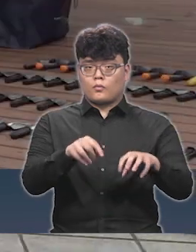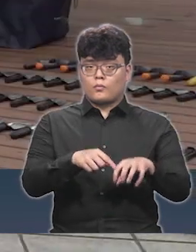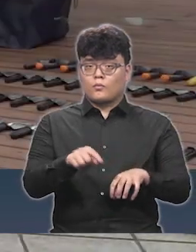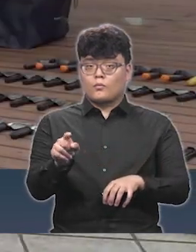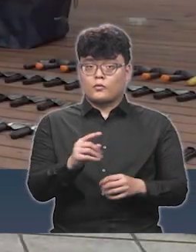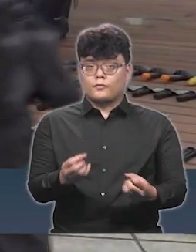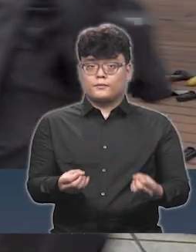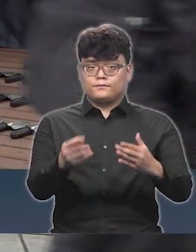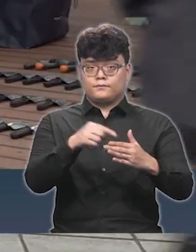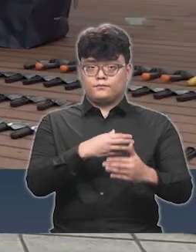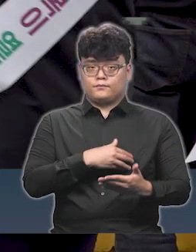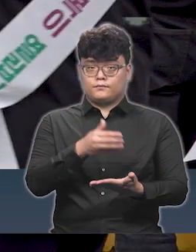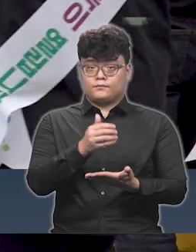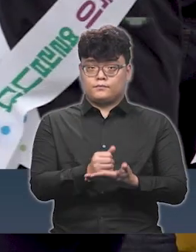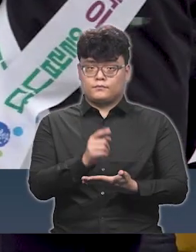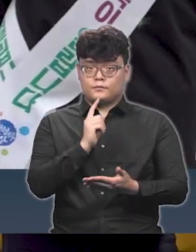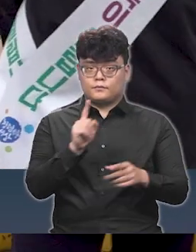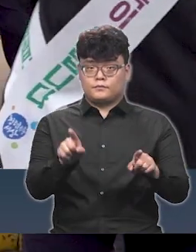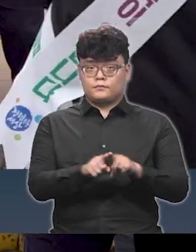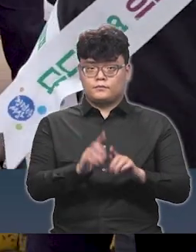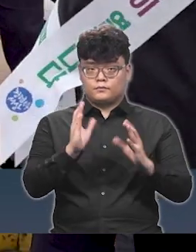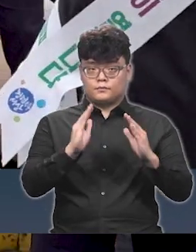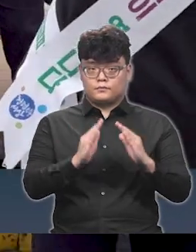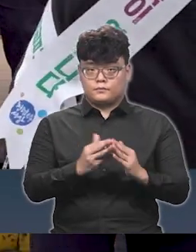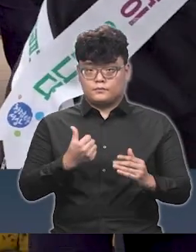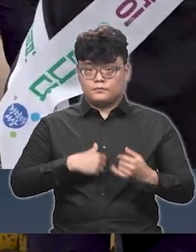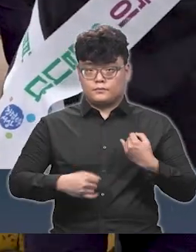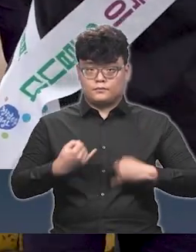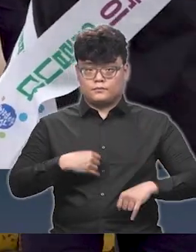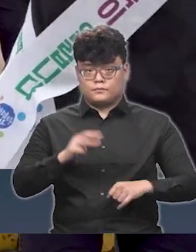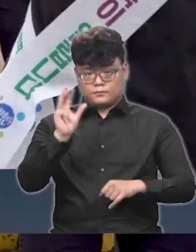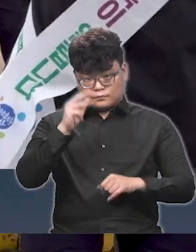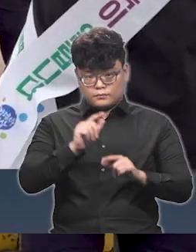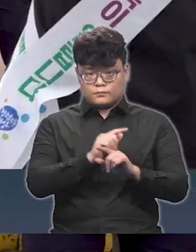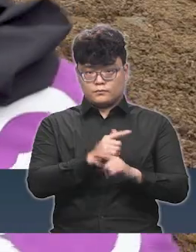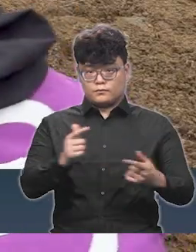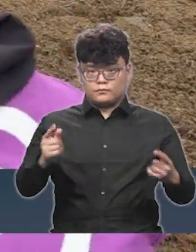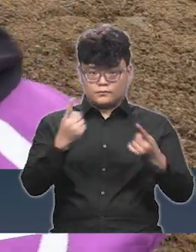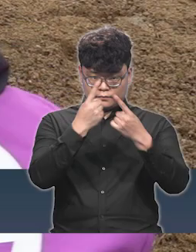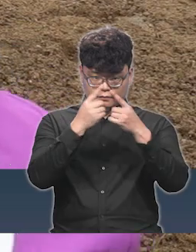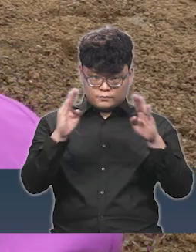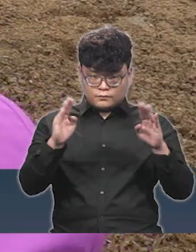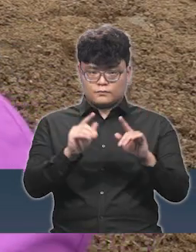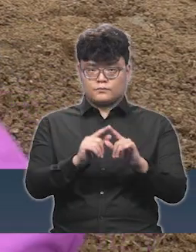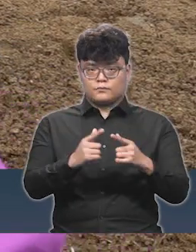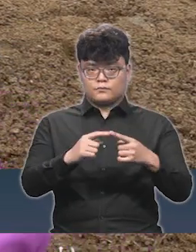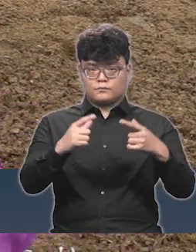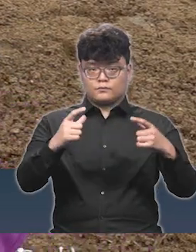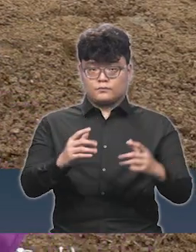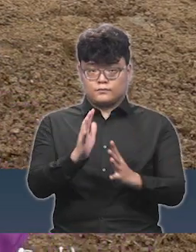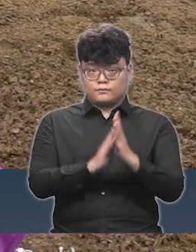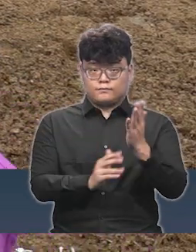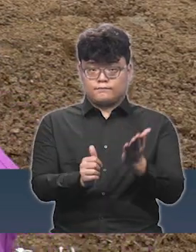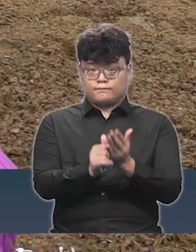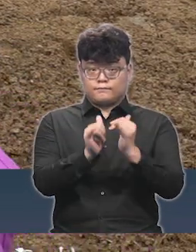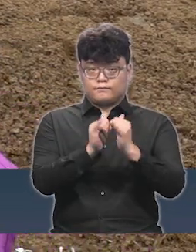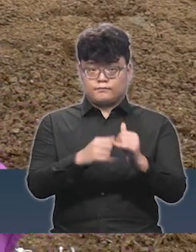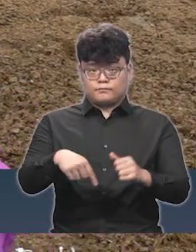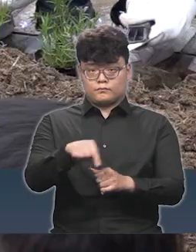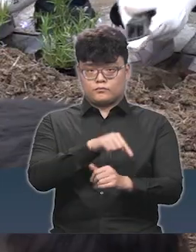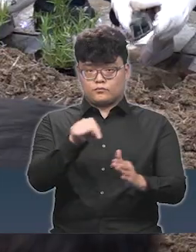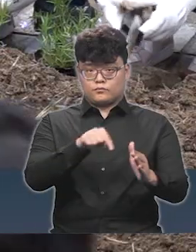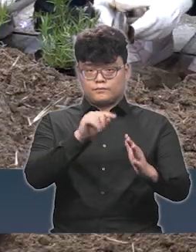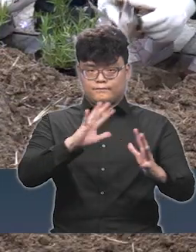조성 행사에는 이필형 동대문구 청장과 어린이집 원화들 경증 치매 가족 오랑 대학생